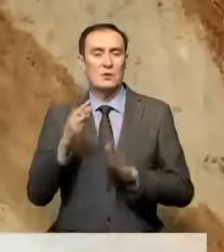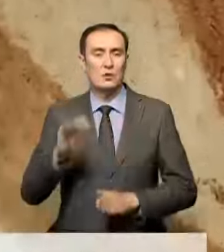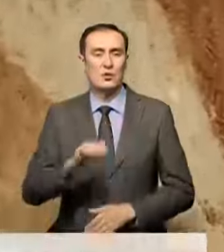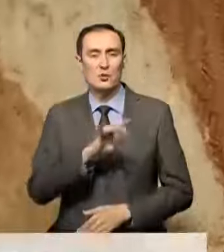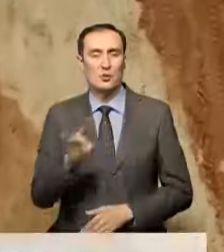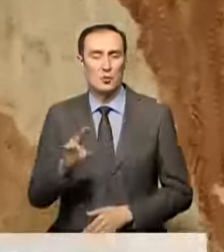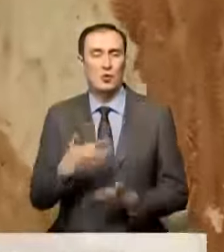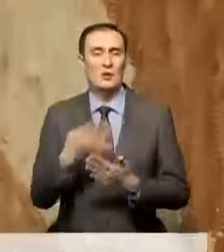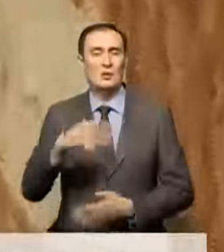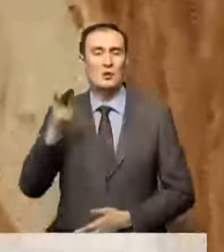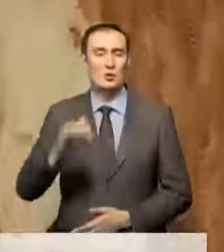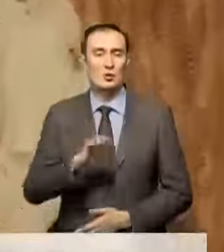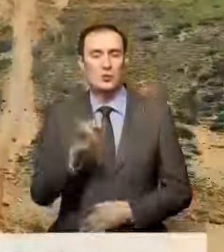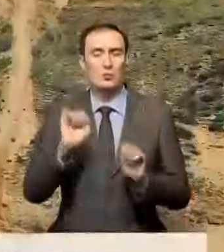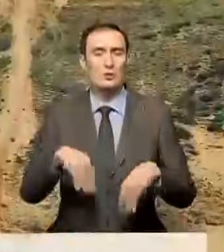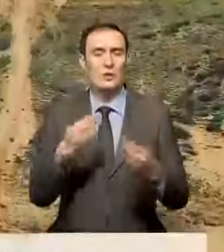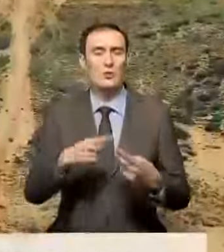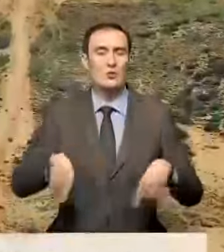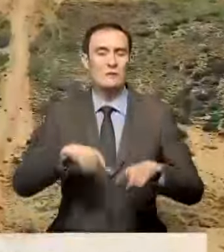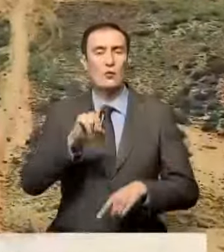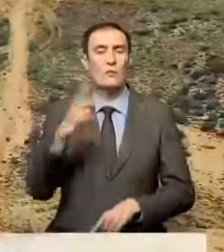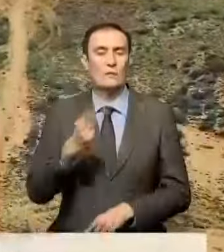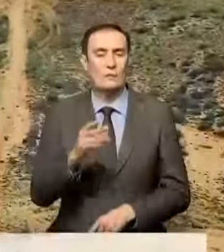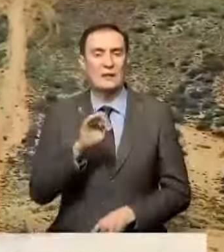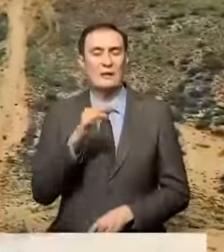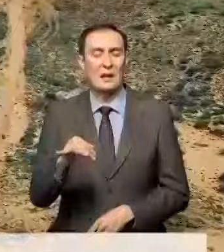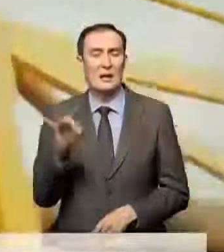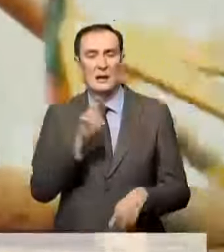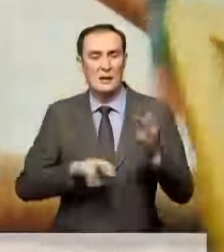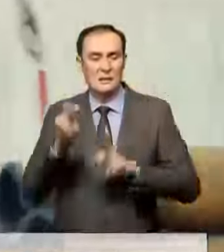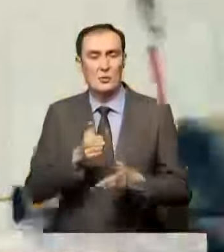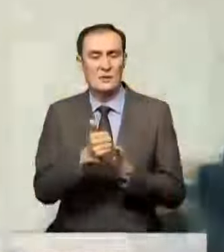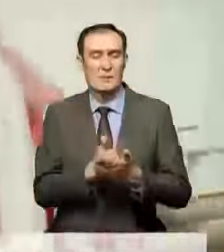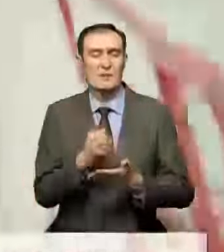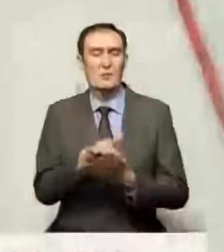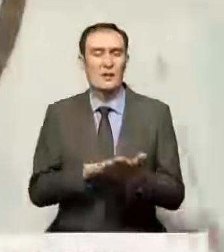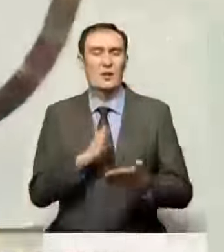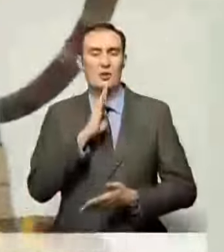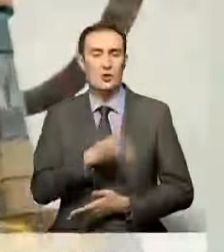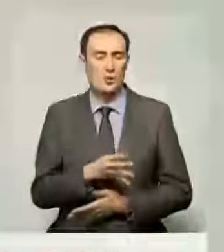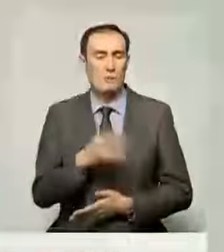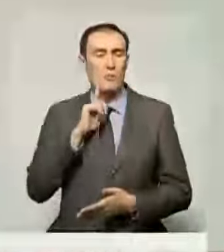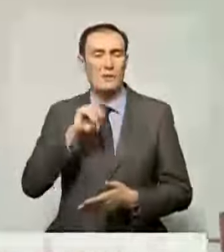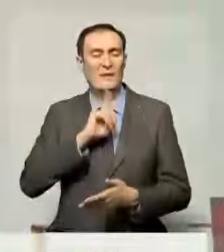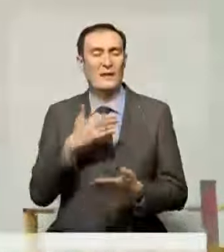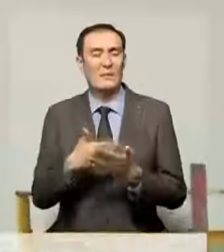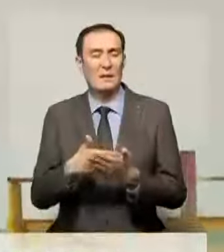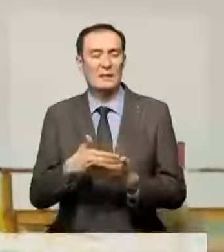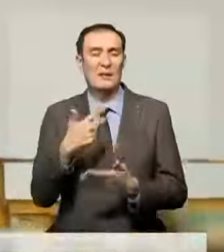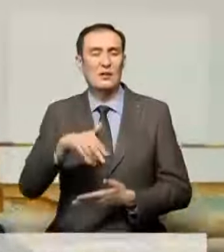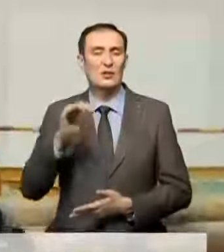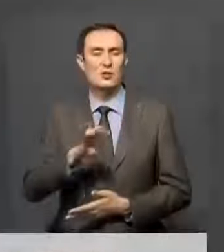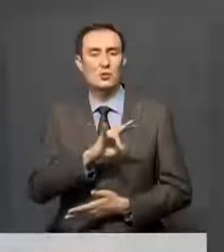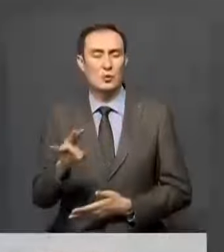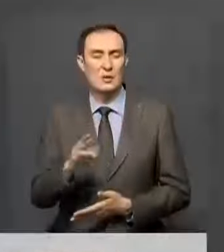тонн. Около 40 тысяч тонн может дать и участок номер 2 на Инкае. Там разведку запасов продлили еще на 4 года. По предварительным оценкам, 30 тысяч